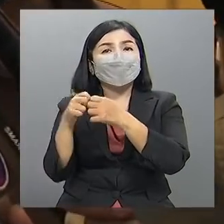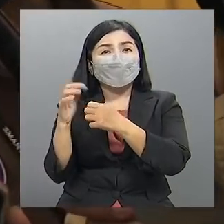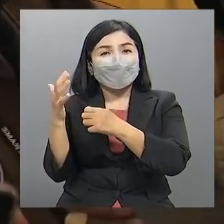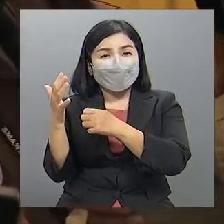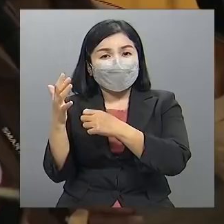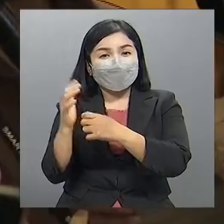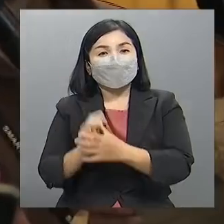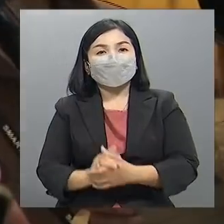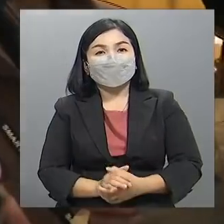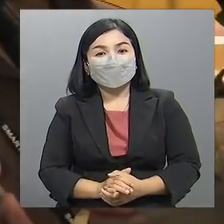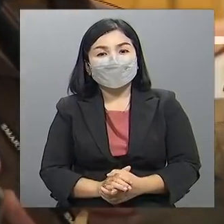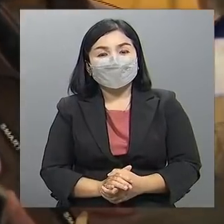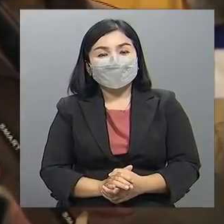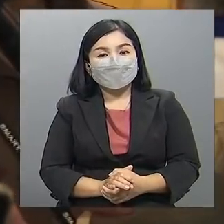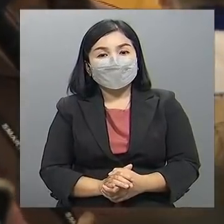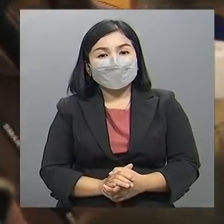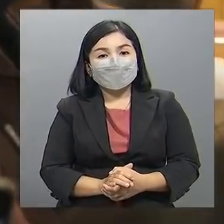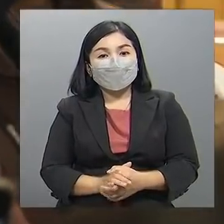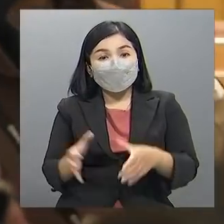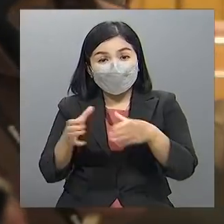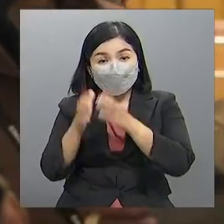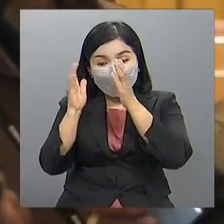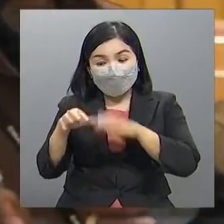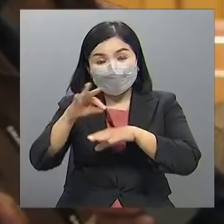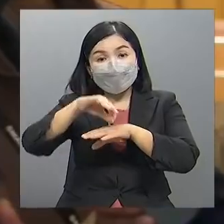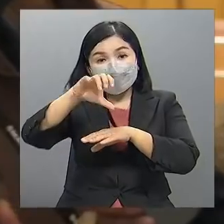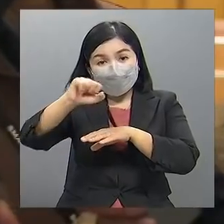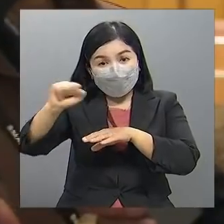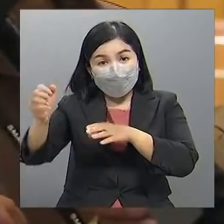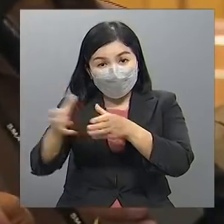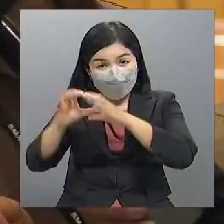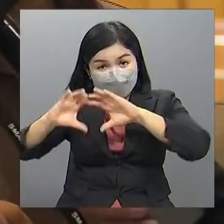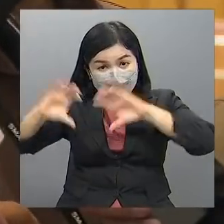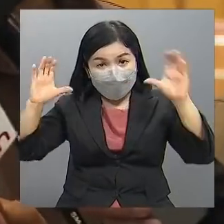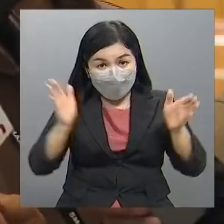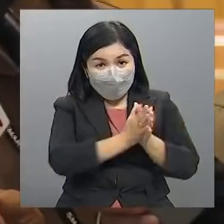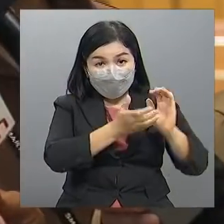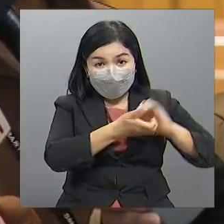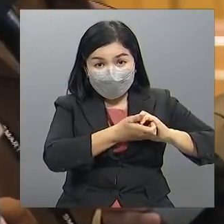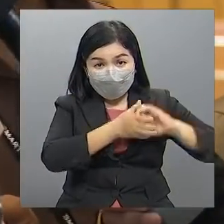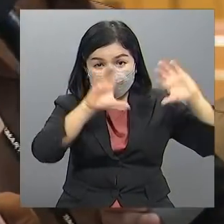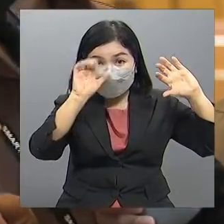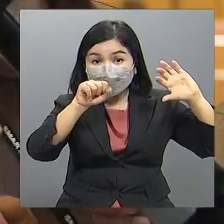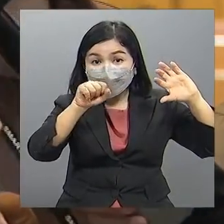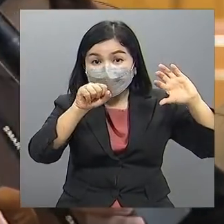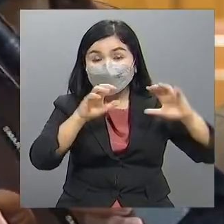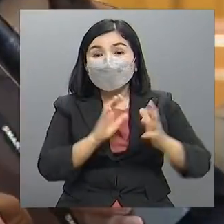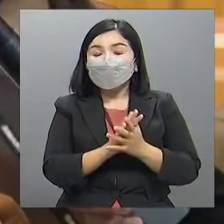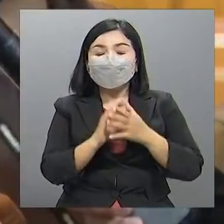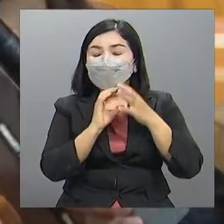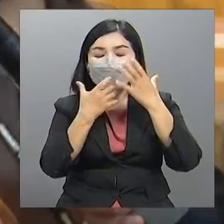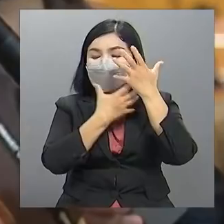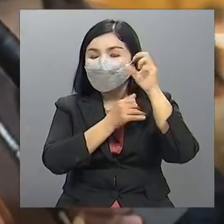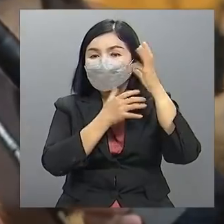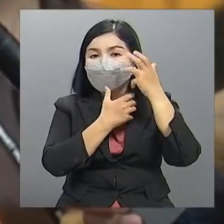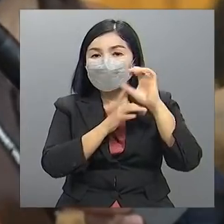ก็คือสนับ18เสียงที่เรายืนยันว่าเป็นรัฐบาลเป็นพรรคร่วมร ั ฐบาลอ ันนี้ไม่ใช่ประเด็นยังไม่ใช่ประเด็น